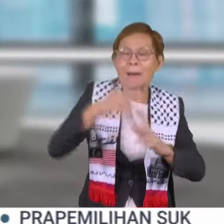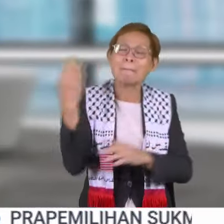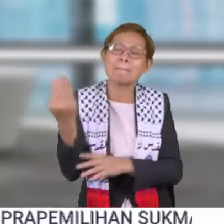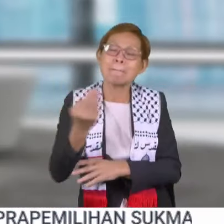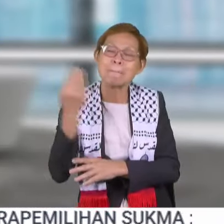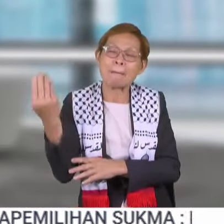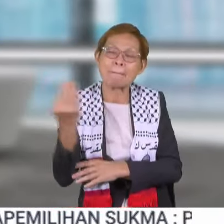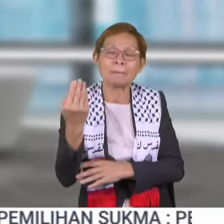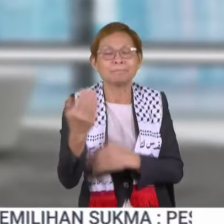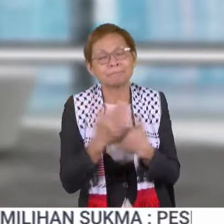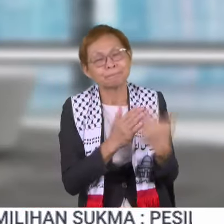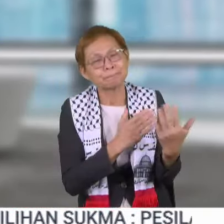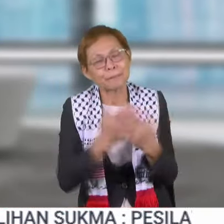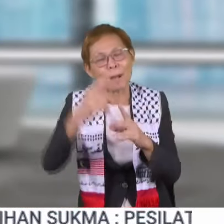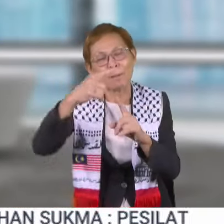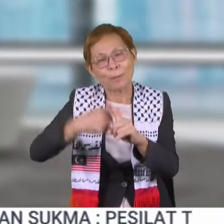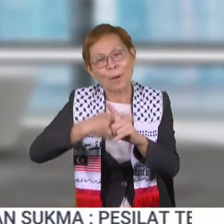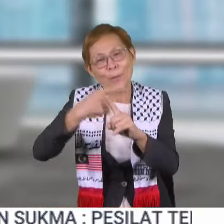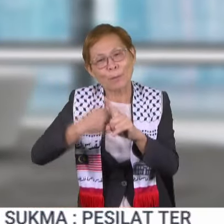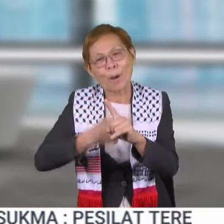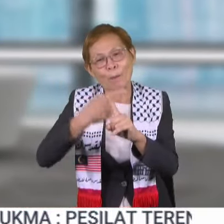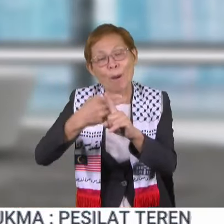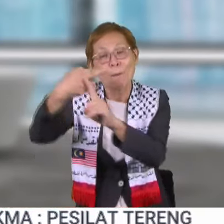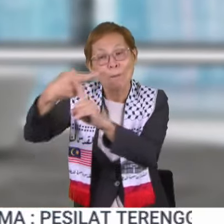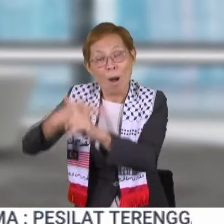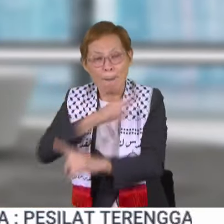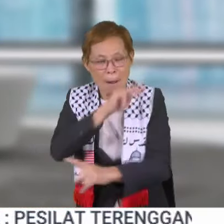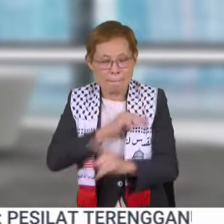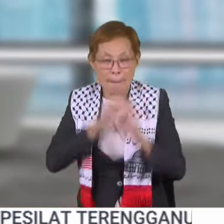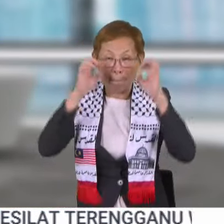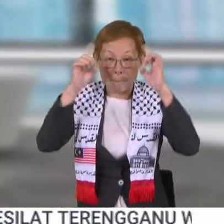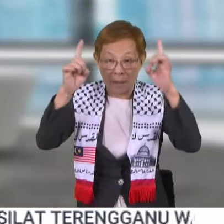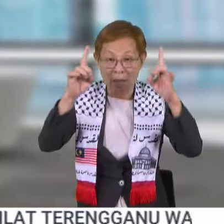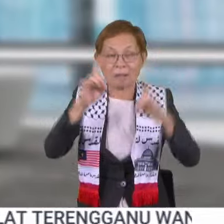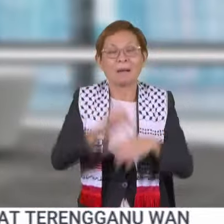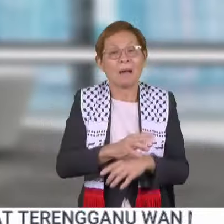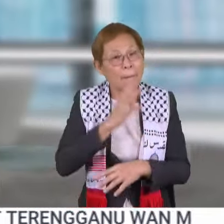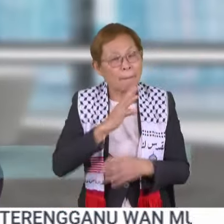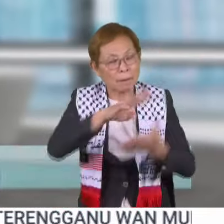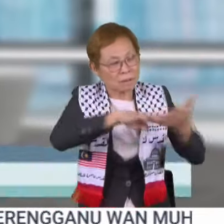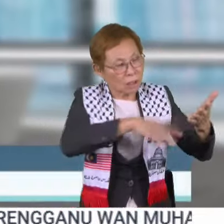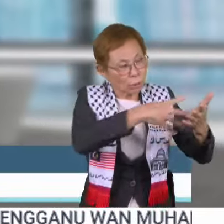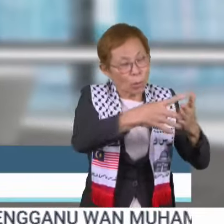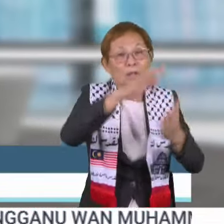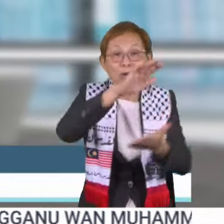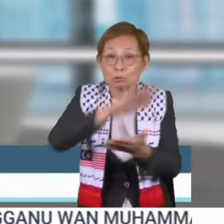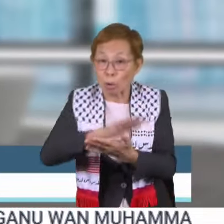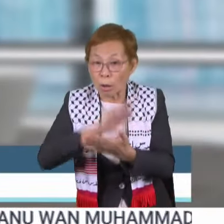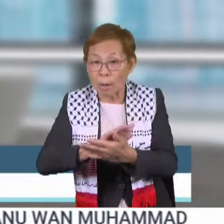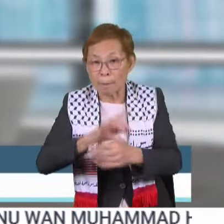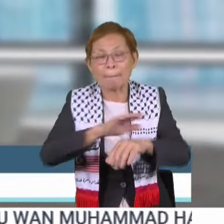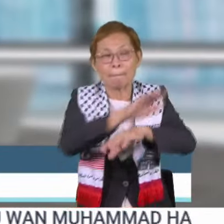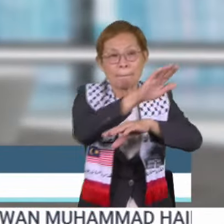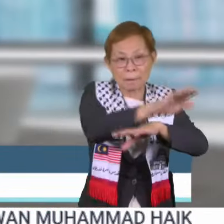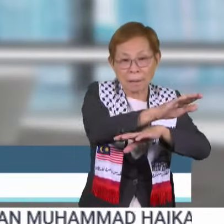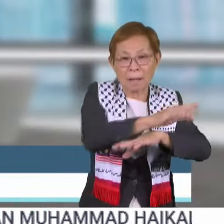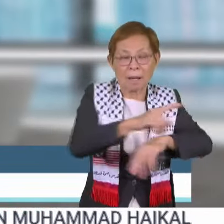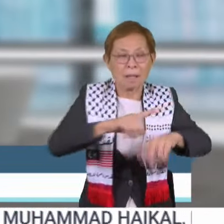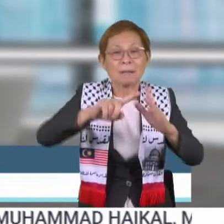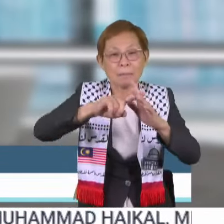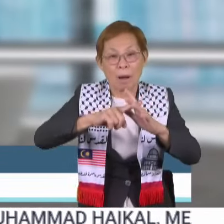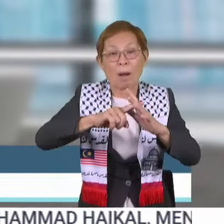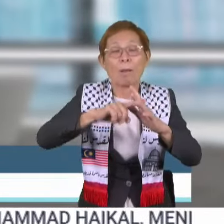biasa meskipun dalam bulan Ramadan menteri pendidikan fadina Sidik berkata jadual operasi sekolah Bagi sesi petang pada